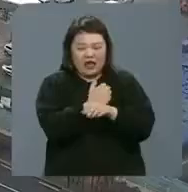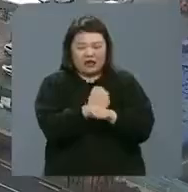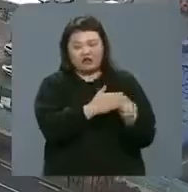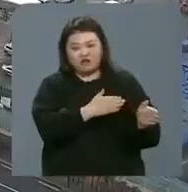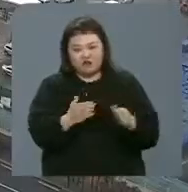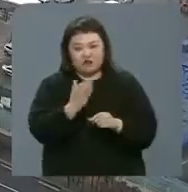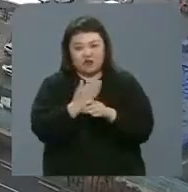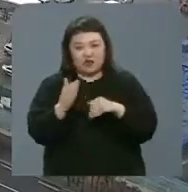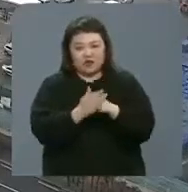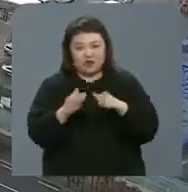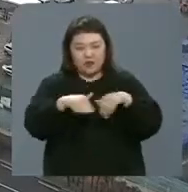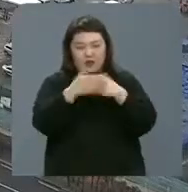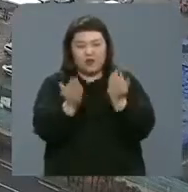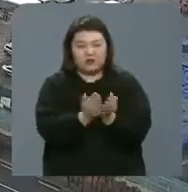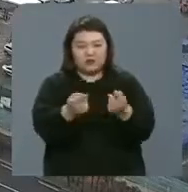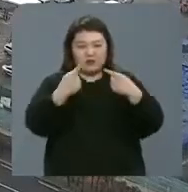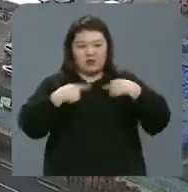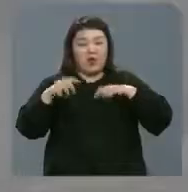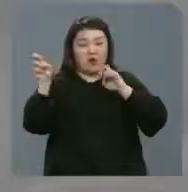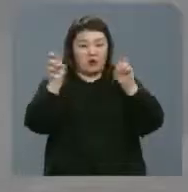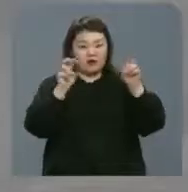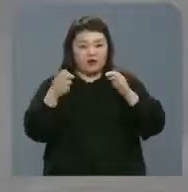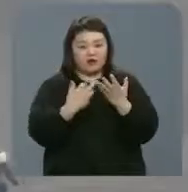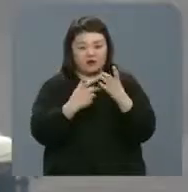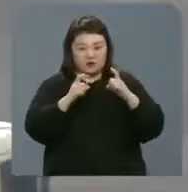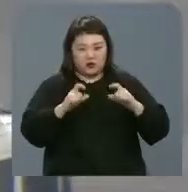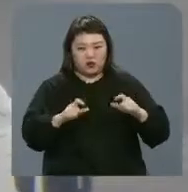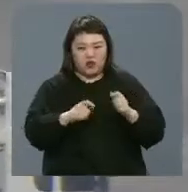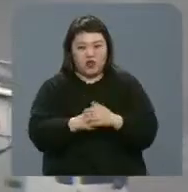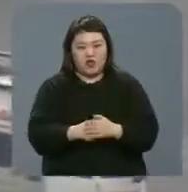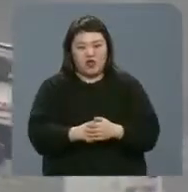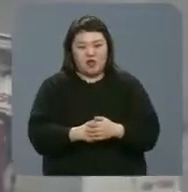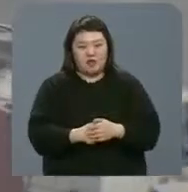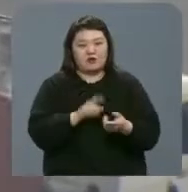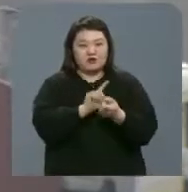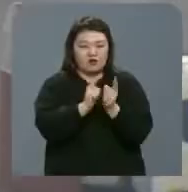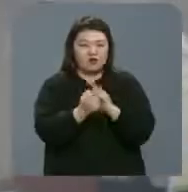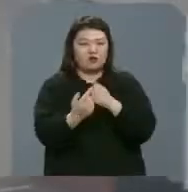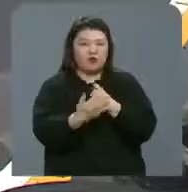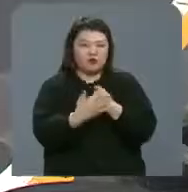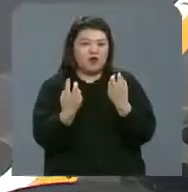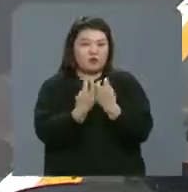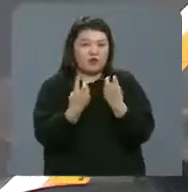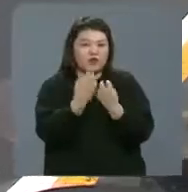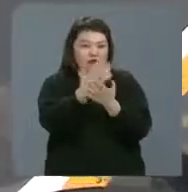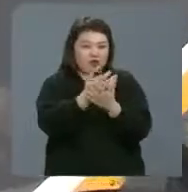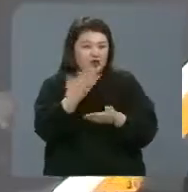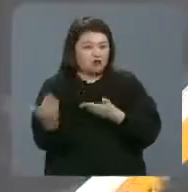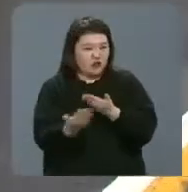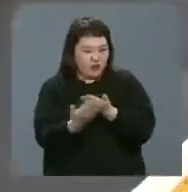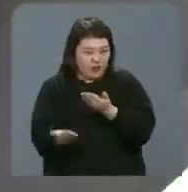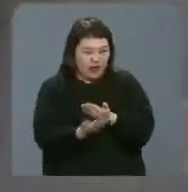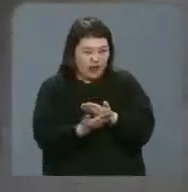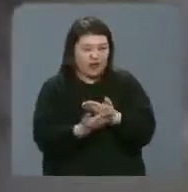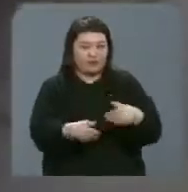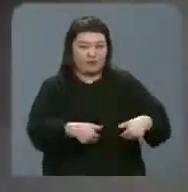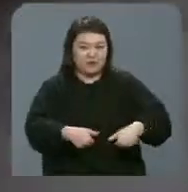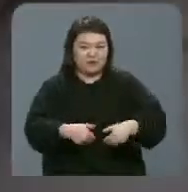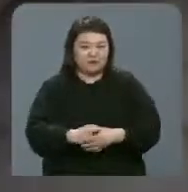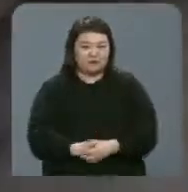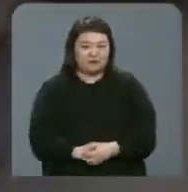모든 입찰 참여 업체가 돈에 물리 업체의 상생 방안을 제출하도록 할 예정이라고 밝혔습니다